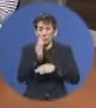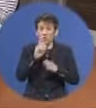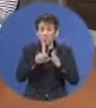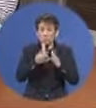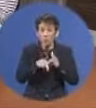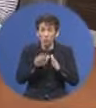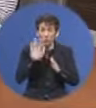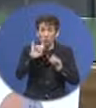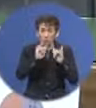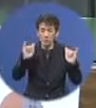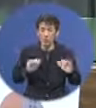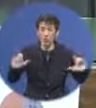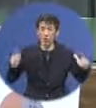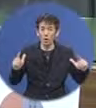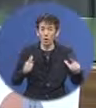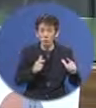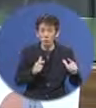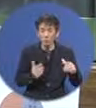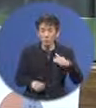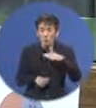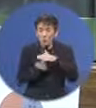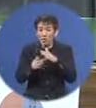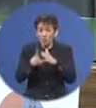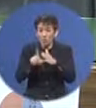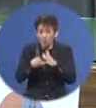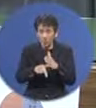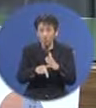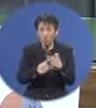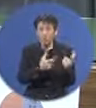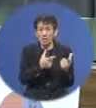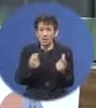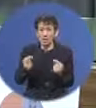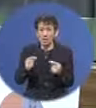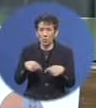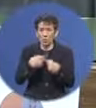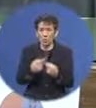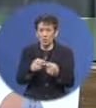減っていくわけですから、 はい、 そのピークの時にちゃんと必要な